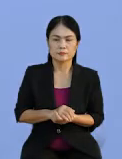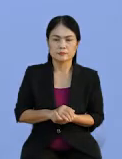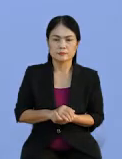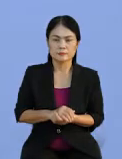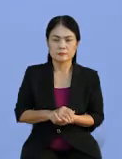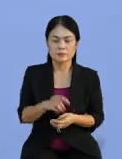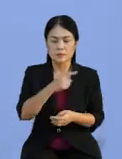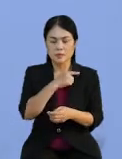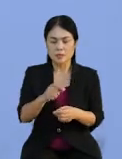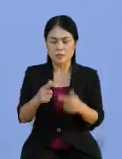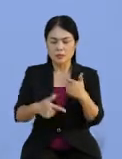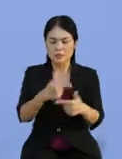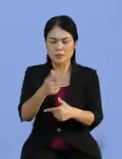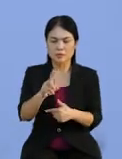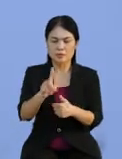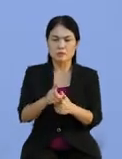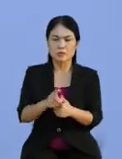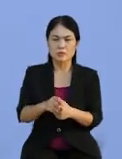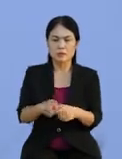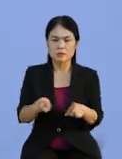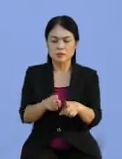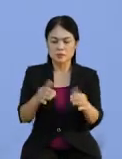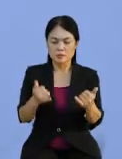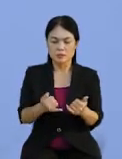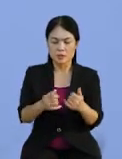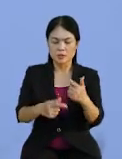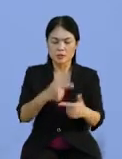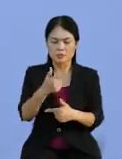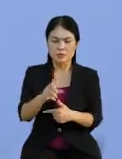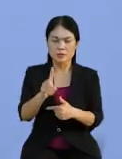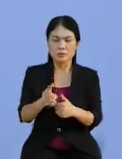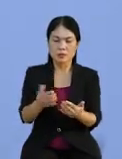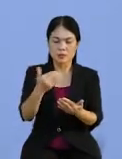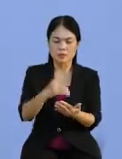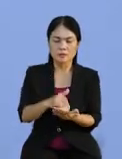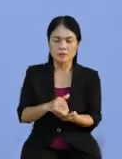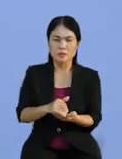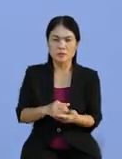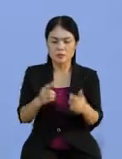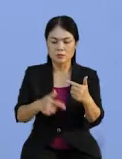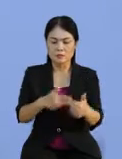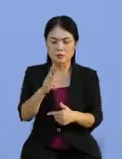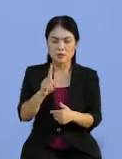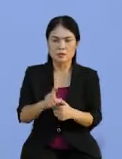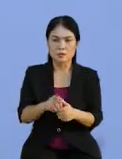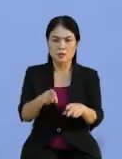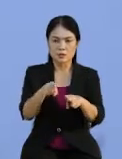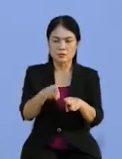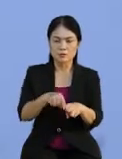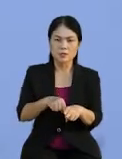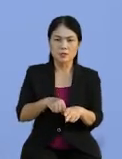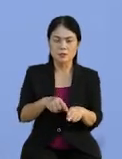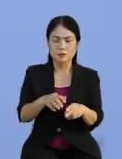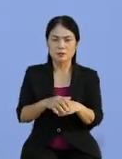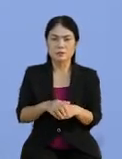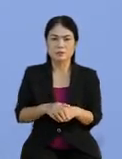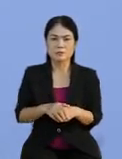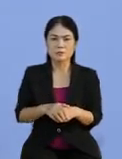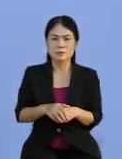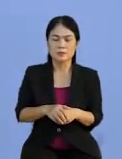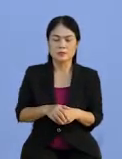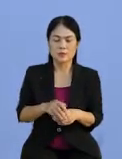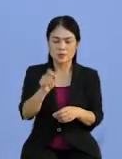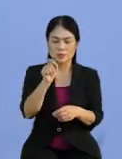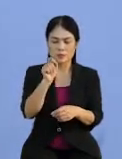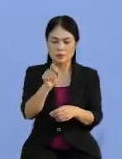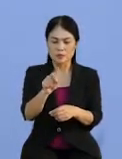bạn dương ban chùm hiên tì mùi chẳng để chúng ta dương mơ chùm hiên tì mùi rồi bỏ dương làm vần kết thá chùm hiên tì mùi cú bàn toát ở ruột ruột đau